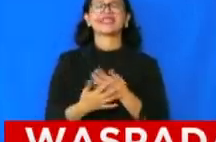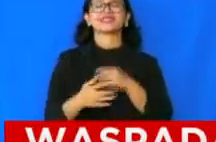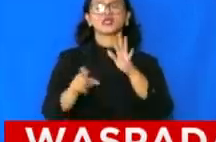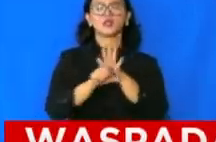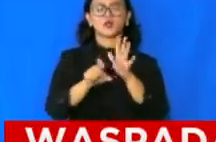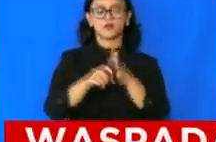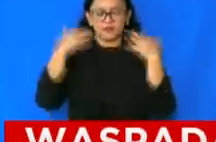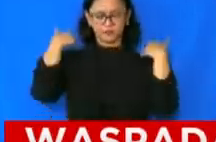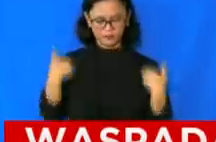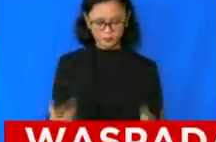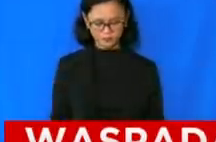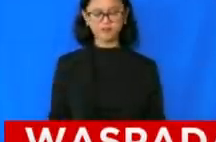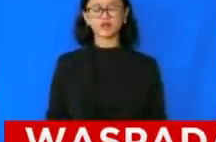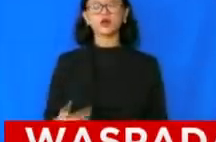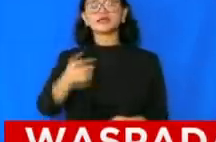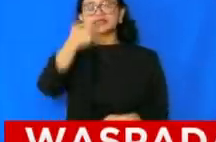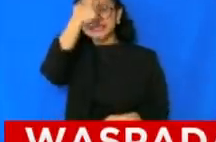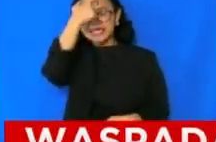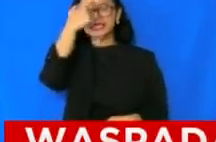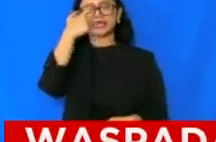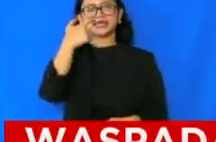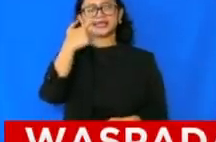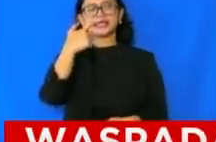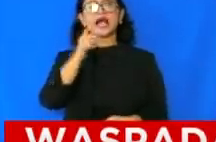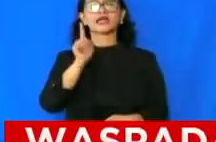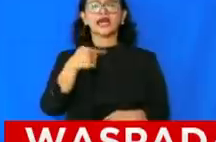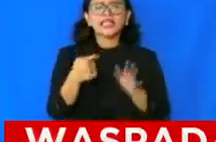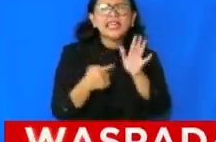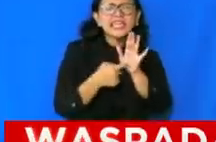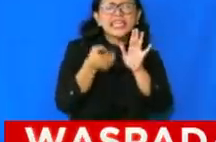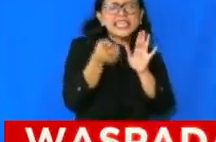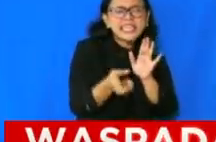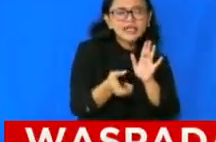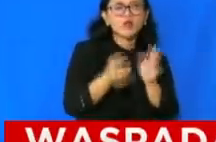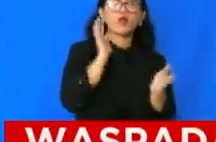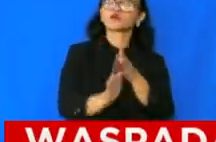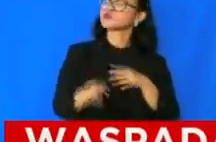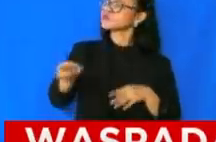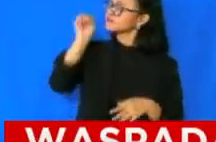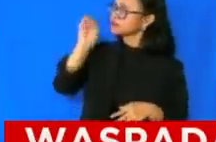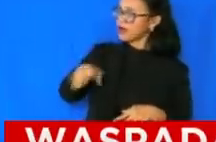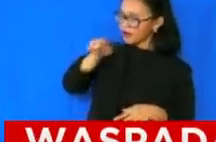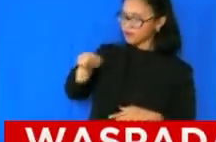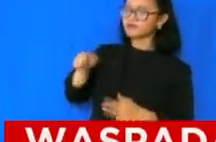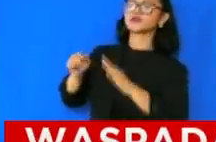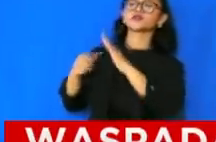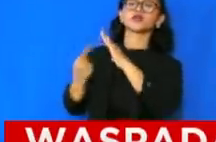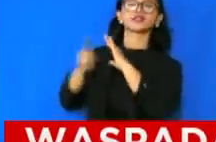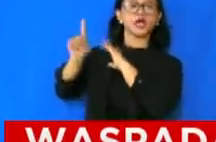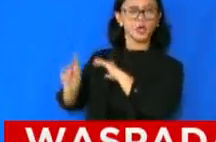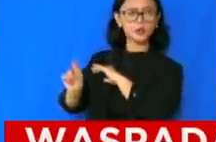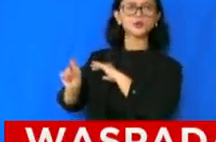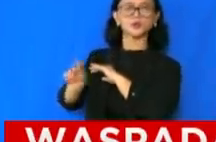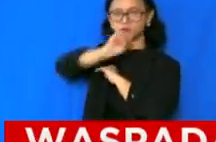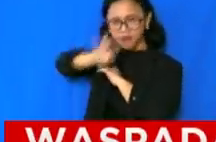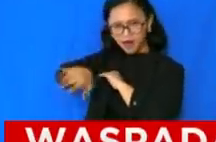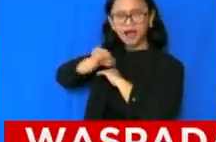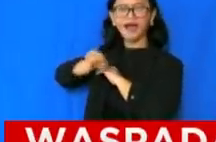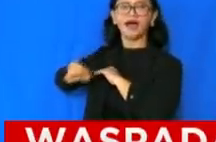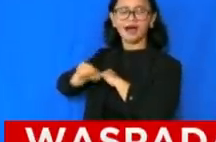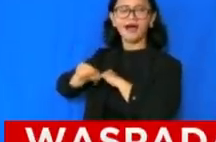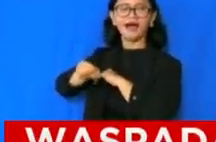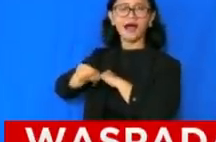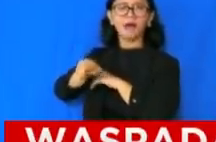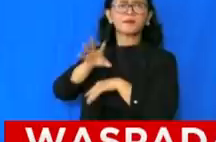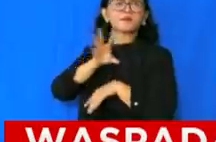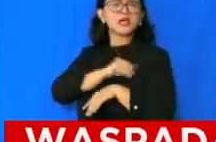keluhan Sudahlah langsung kita nyatakan bahwa dia sebaiknya melakukan isolasi diri isolasi diri tidak dimaknai